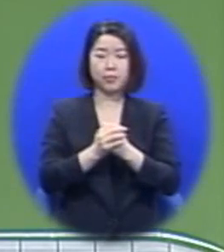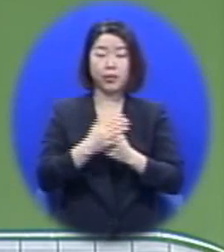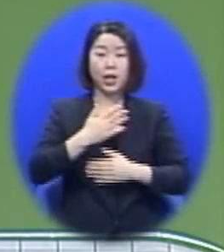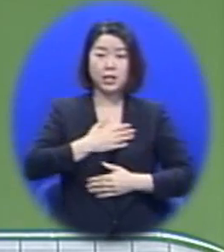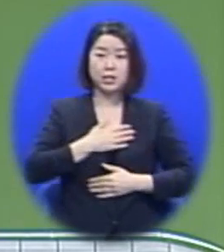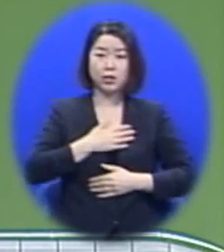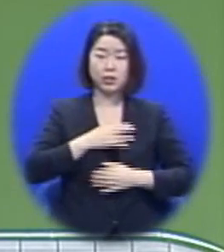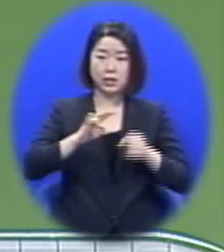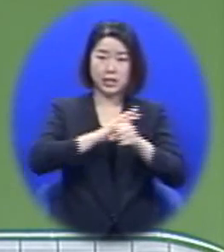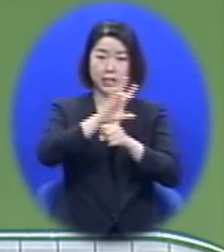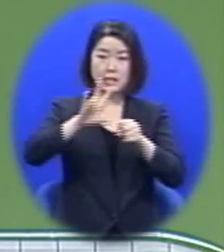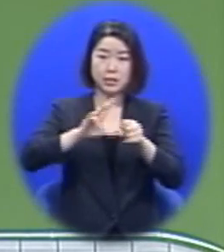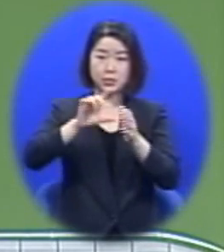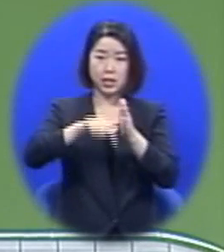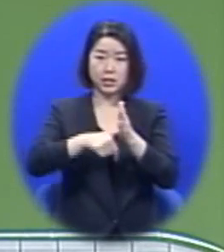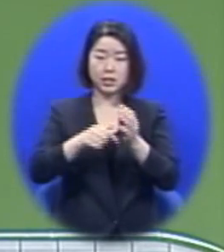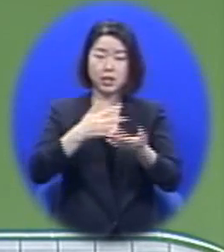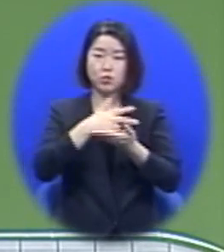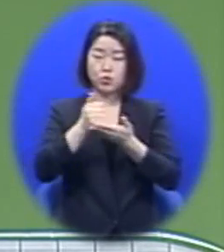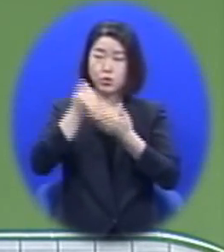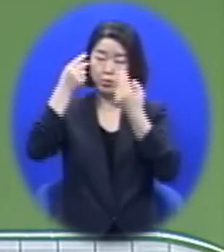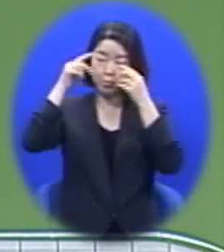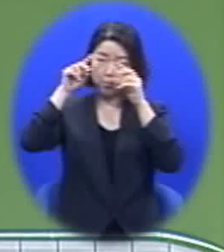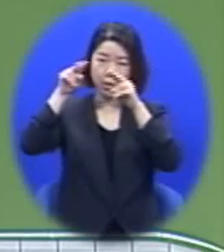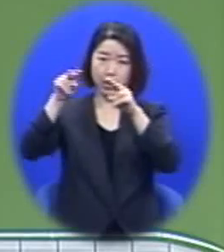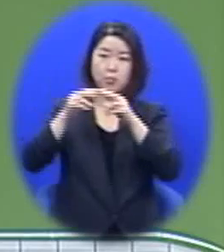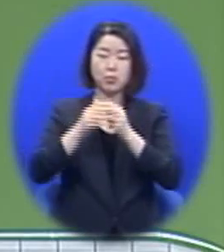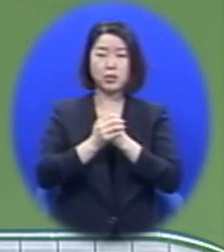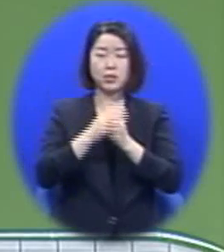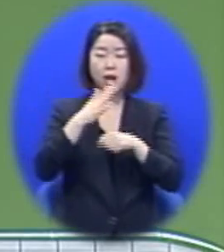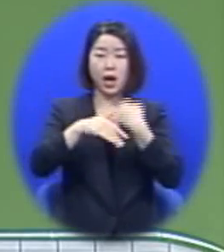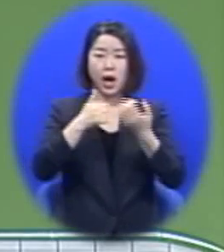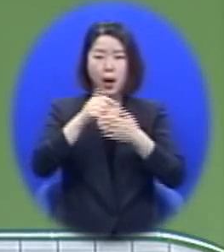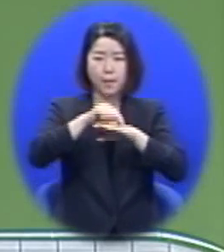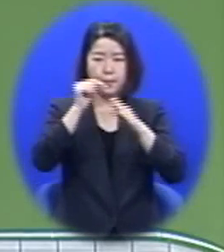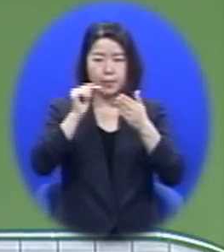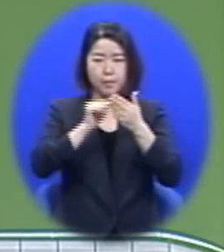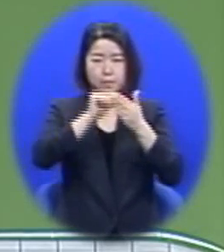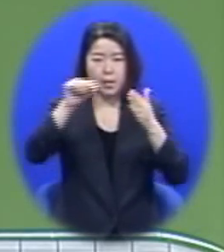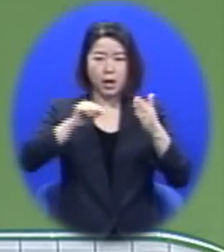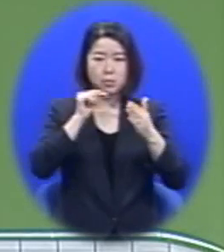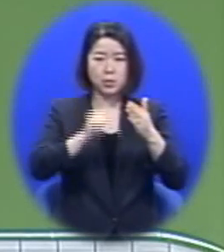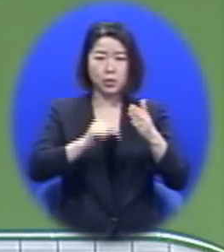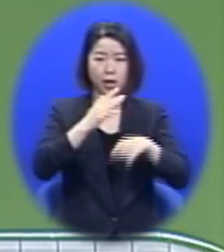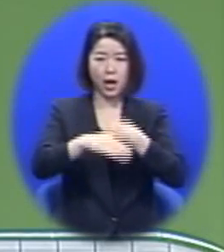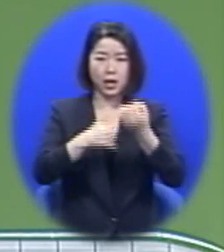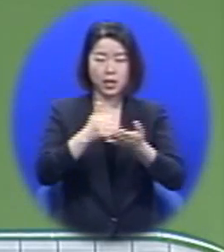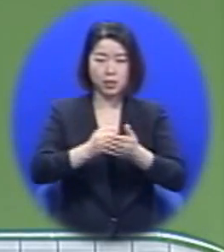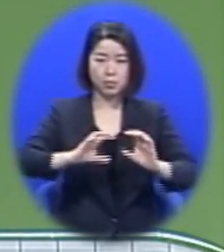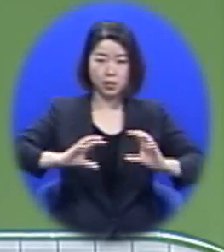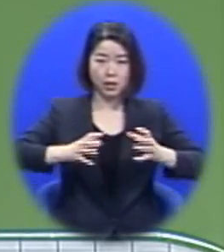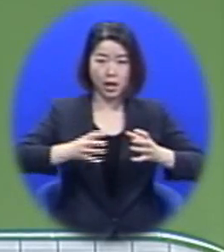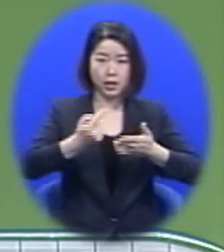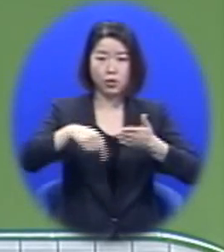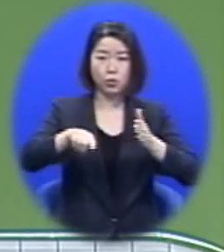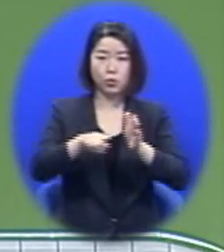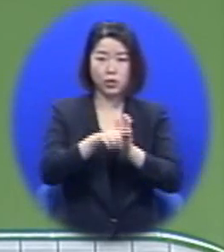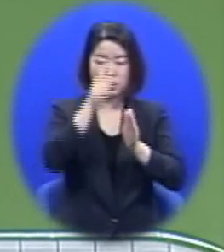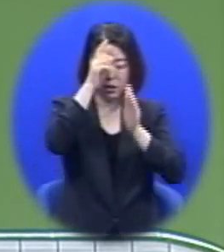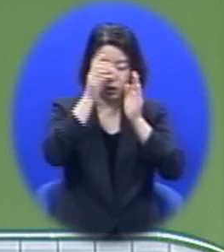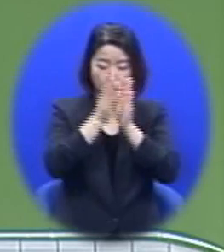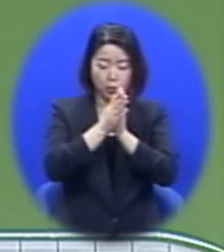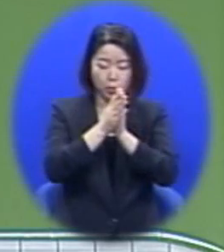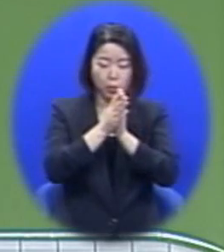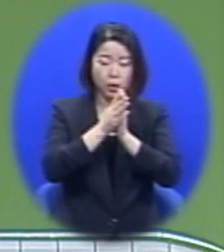저는 24시간 주님을 바라보면서 하나님께서 마음속에 하나님의 나라를 위해서 먼저 기도하라고 하는 마음을 주셨습니다.